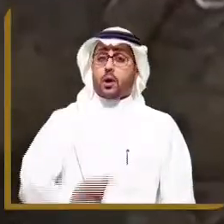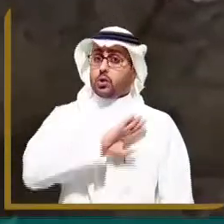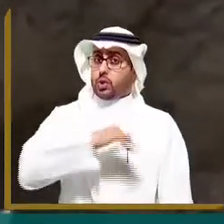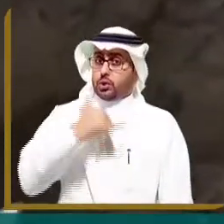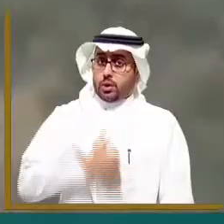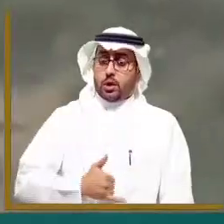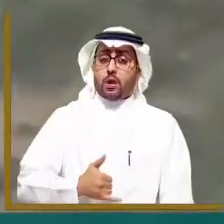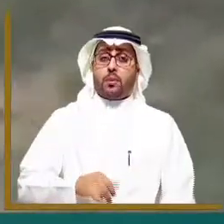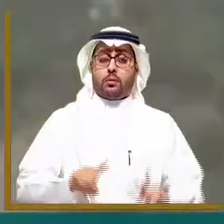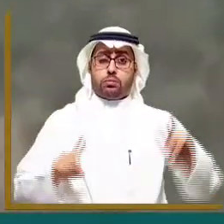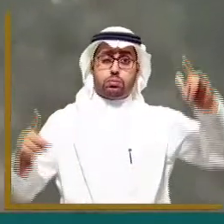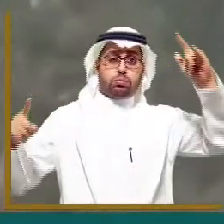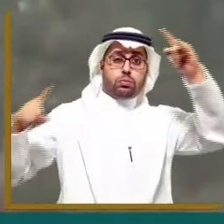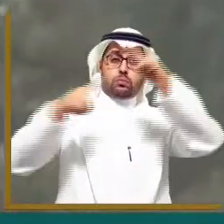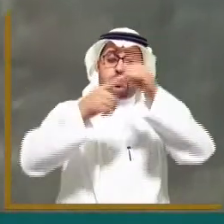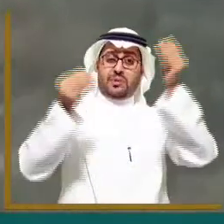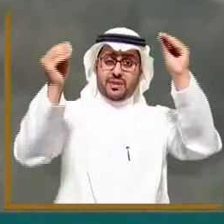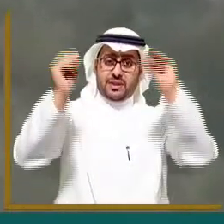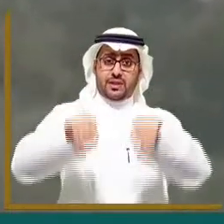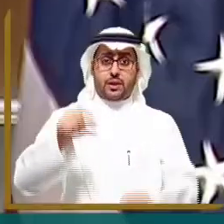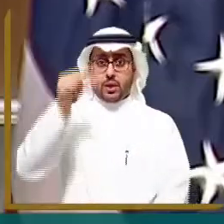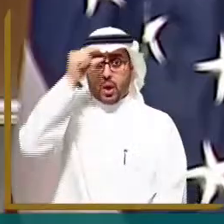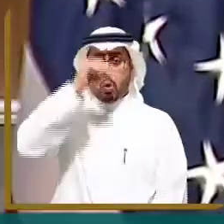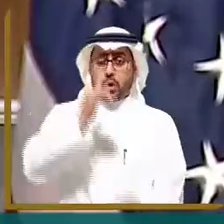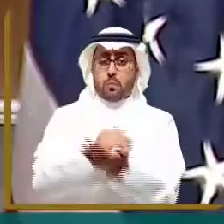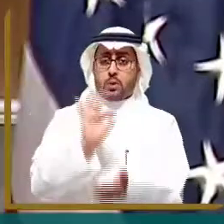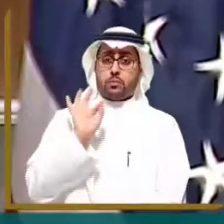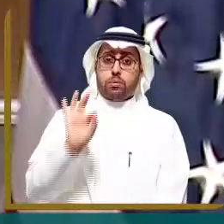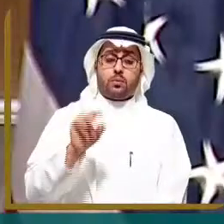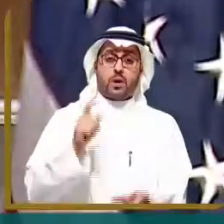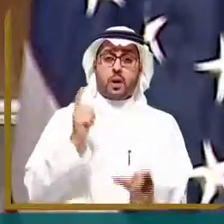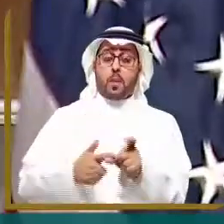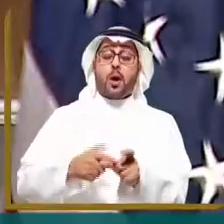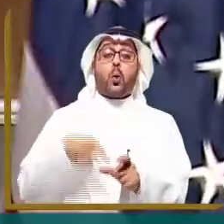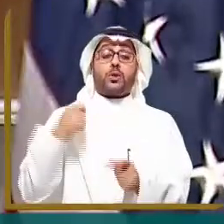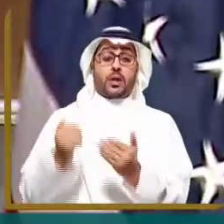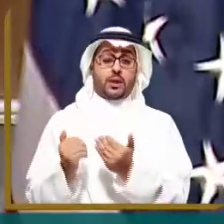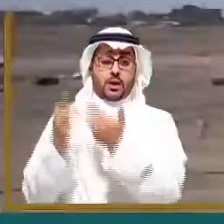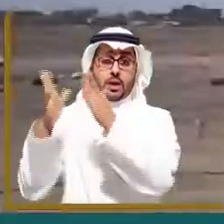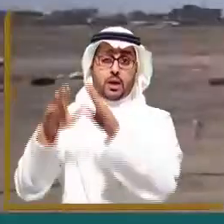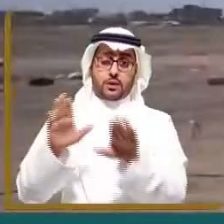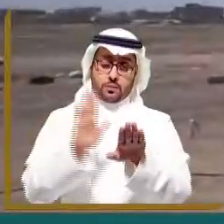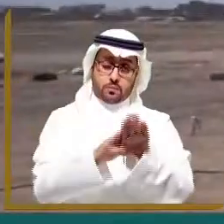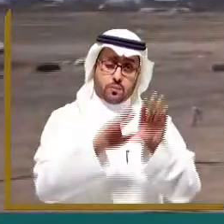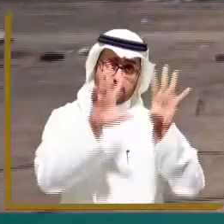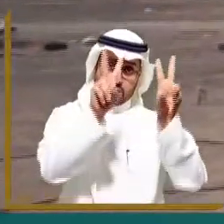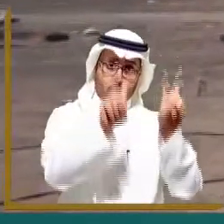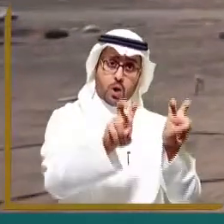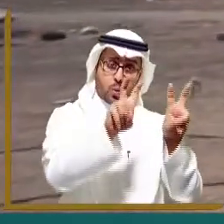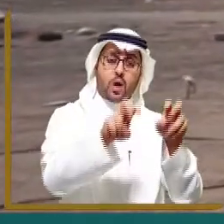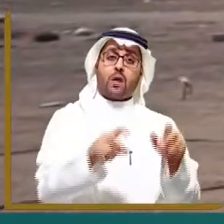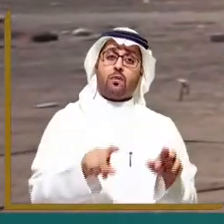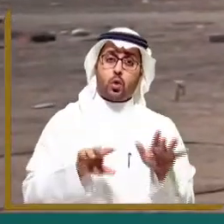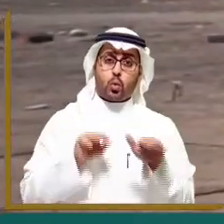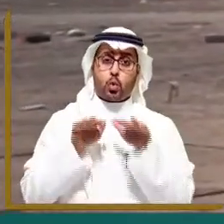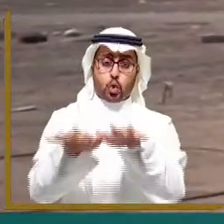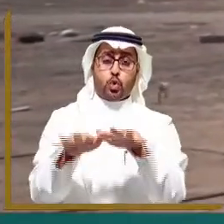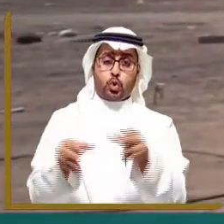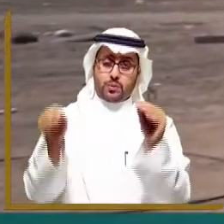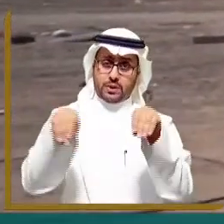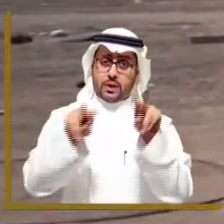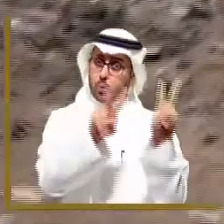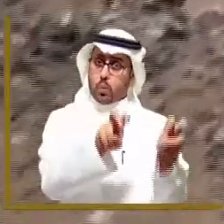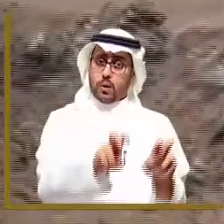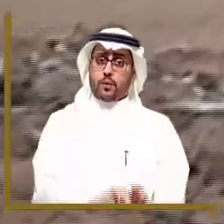الجيش اليمني يسقط مسيرات حوثية استهدفت محافظة مأرب، والخارجية الأمريكية تدعو ميليشيا الحوثي لوقف هجماتها على